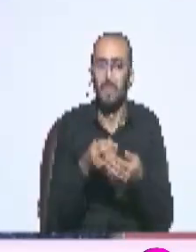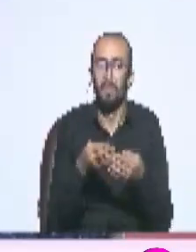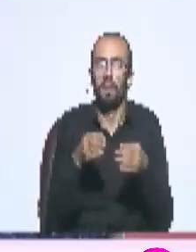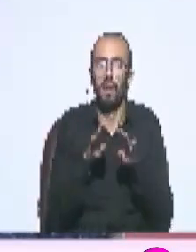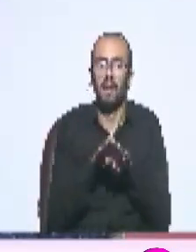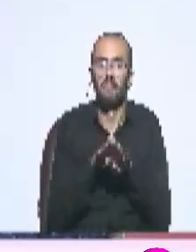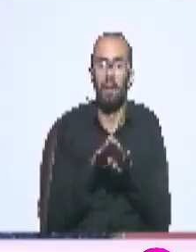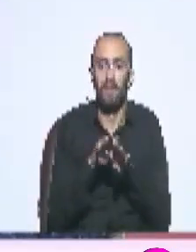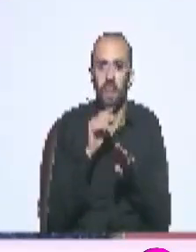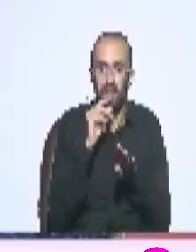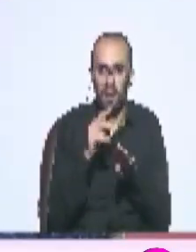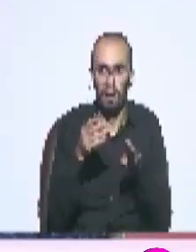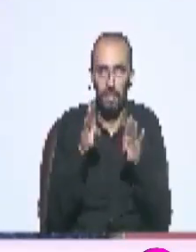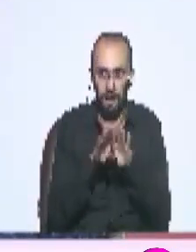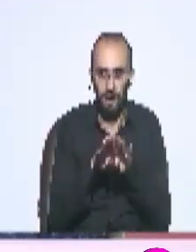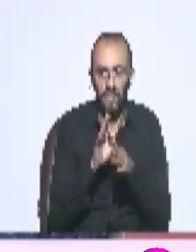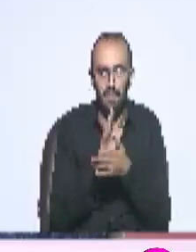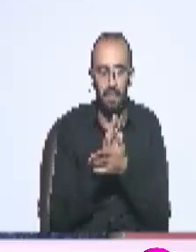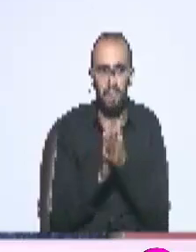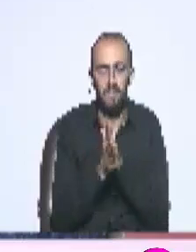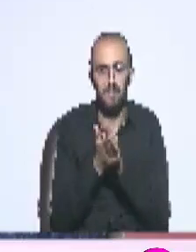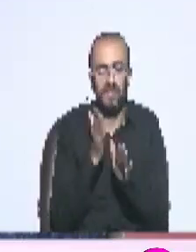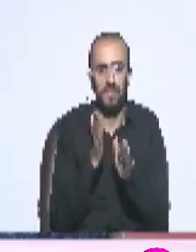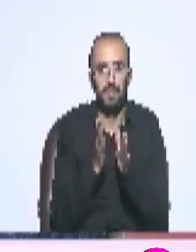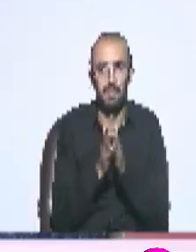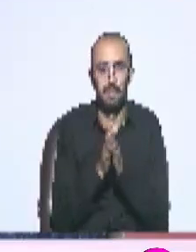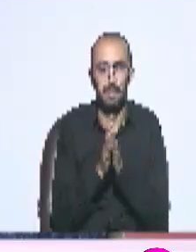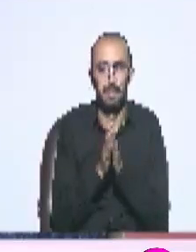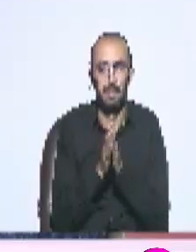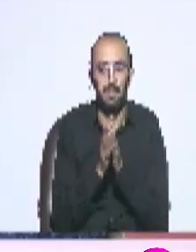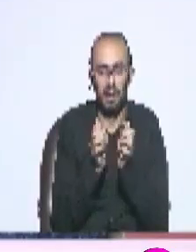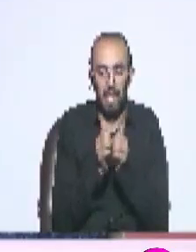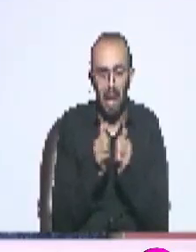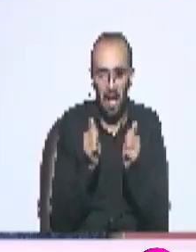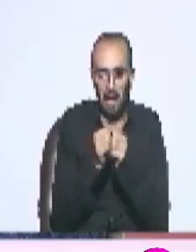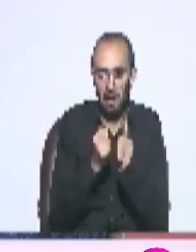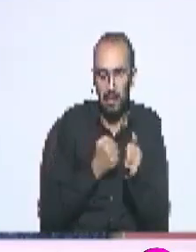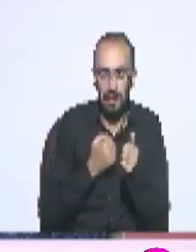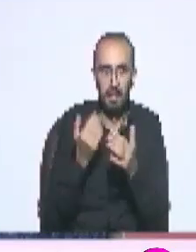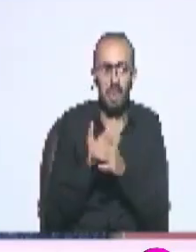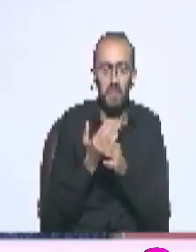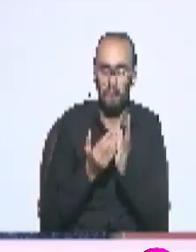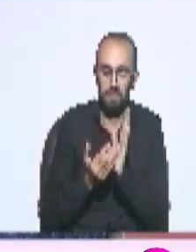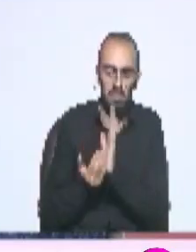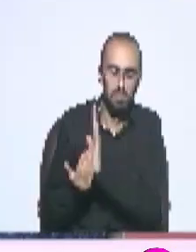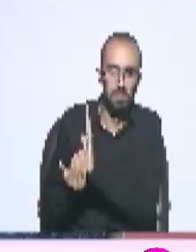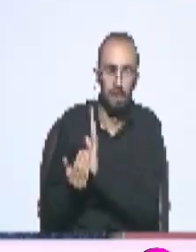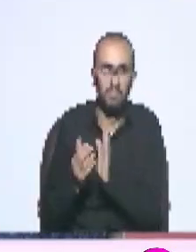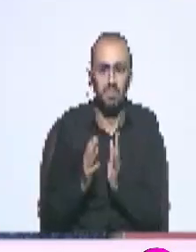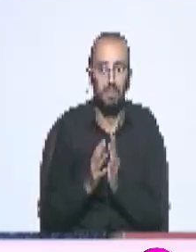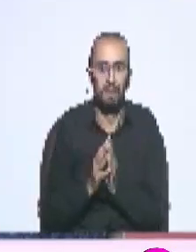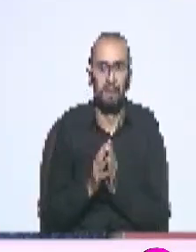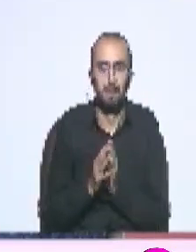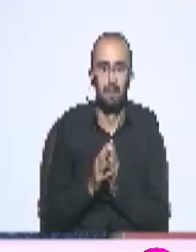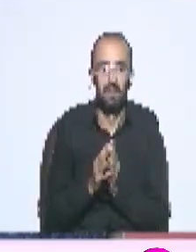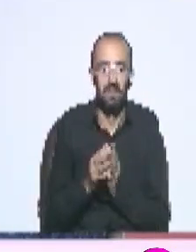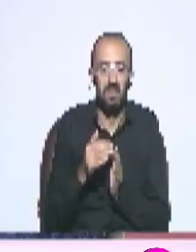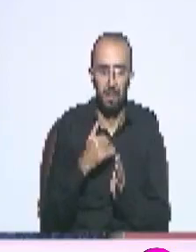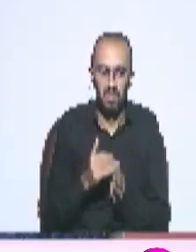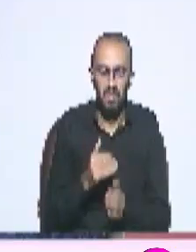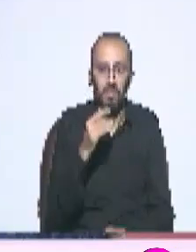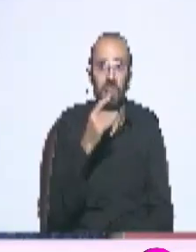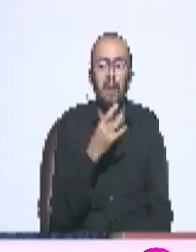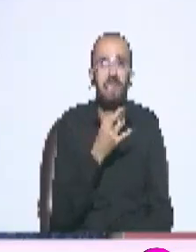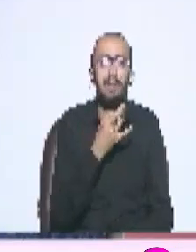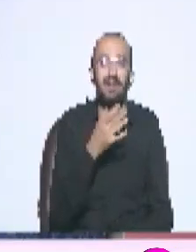الكلمه بعد 18 سنه بنقفل بقى الكلمه بتاعه اهل السبب دي خالص لان الناس بتيجي بتقول انا طالع